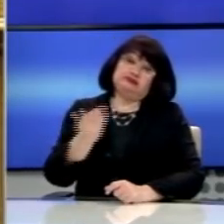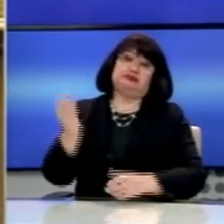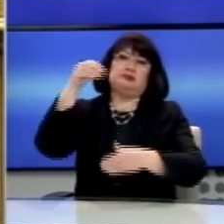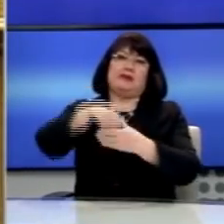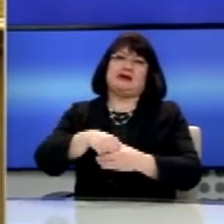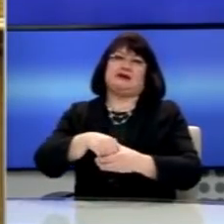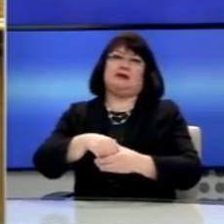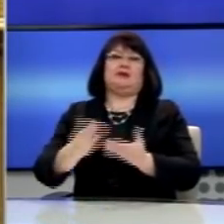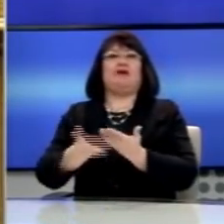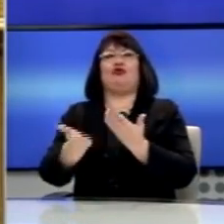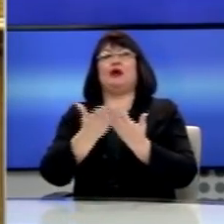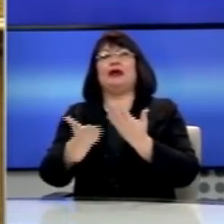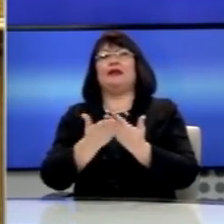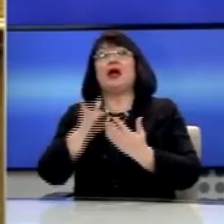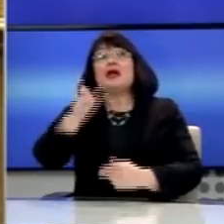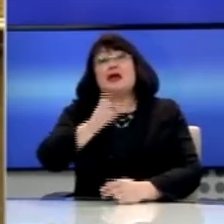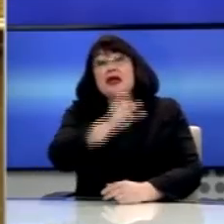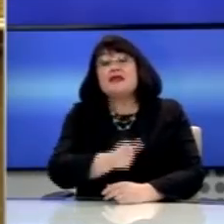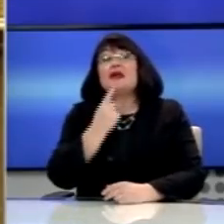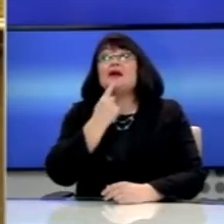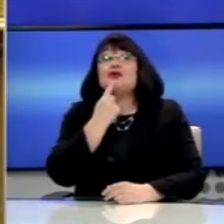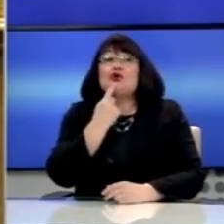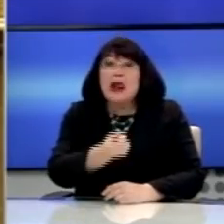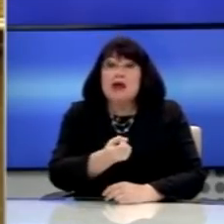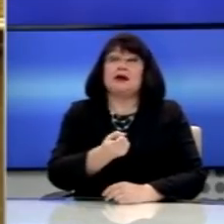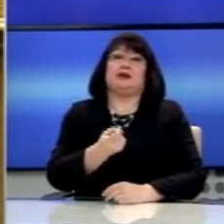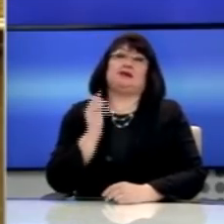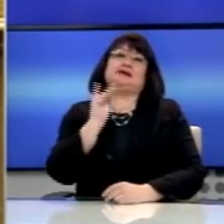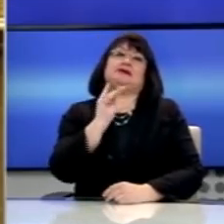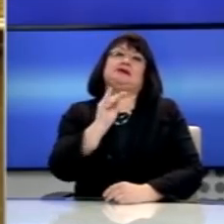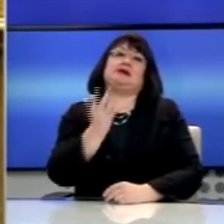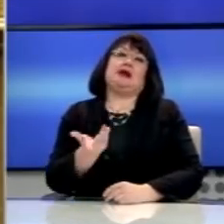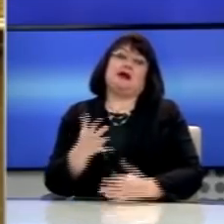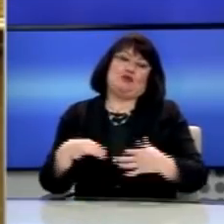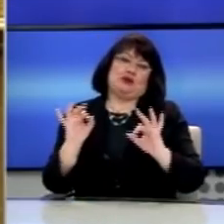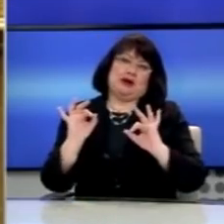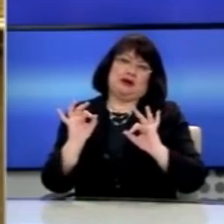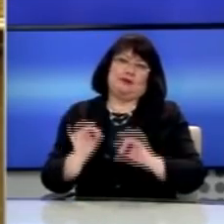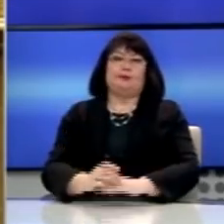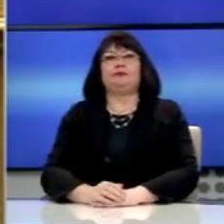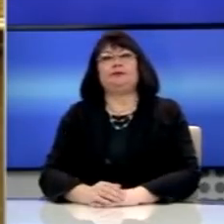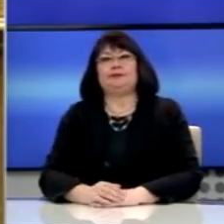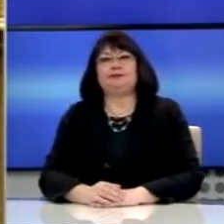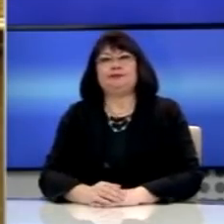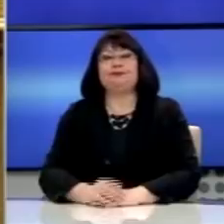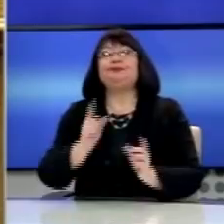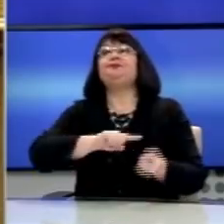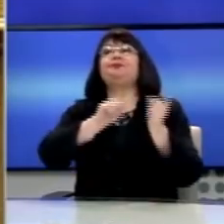οι ίδιοι οι υγειονομικοί σας λένε από την αρχή αυτής της περιπέτειας.